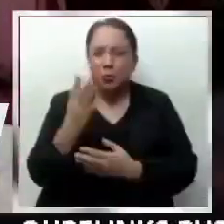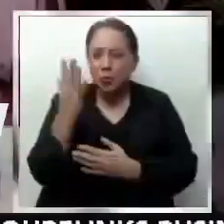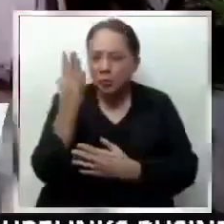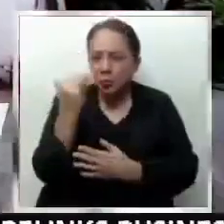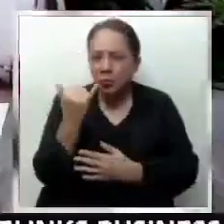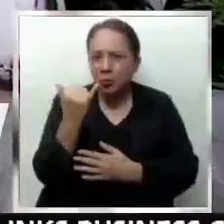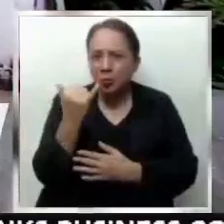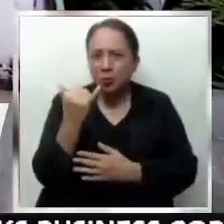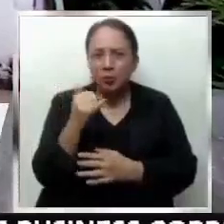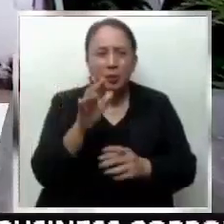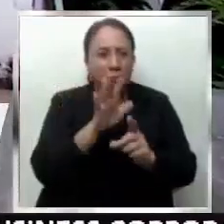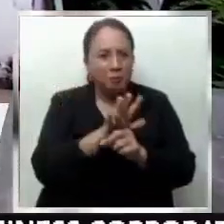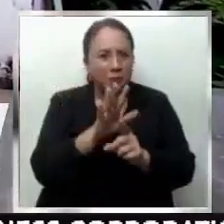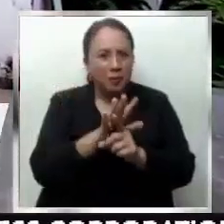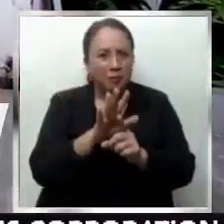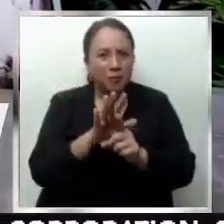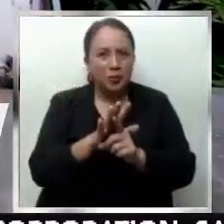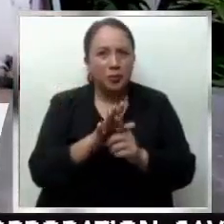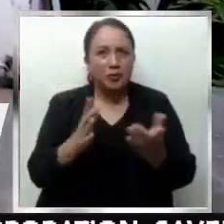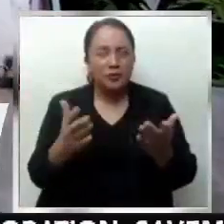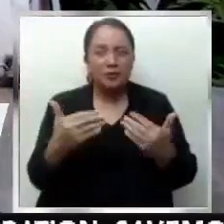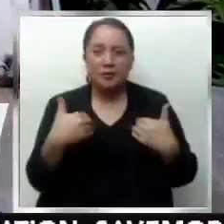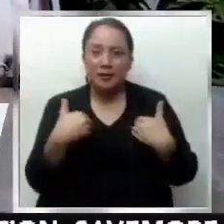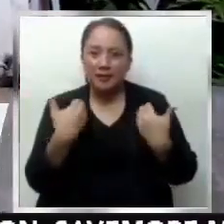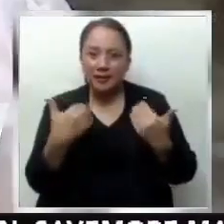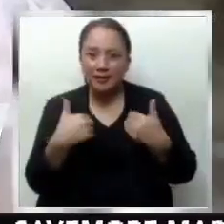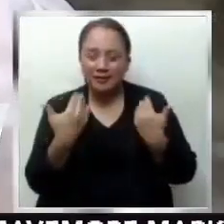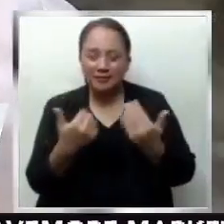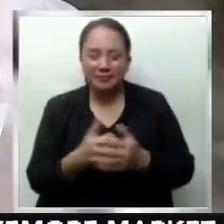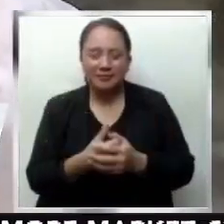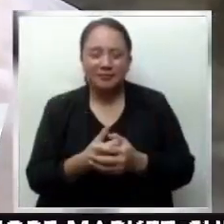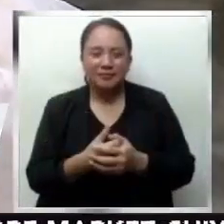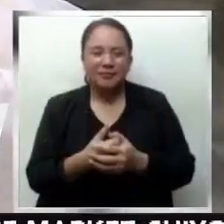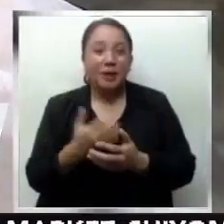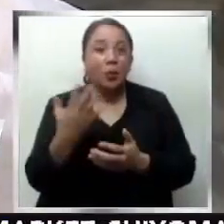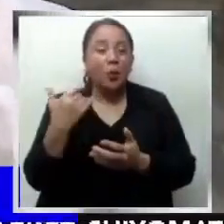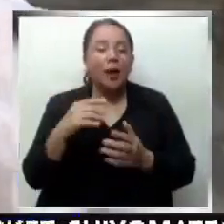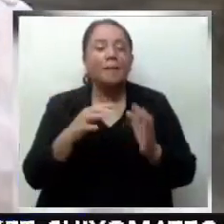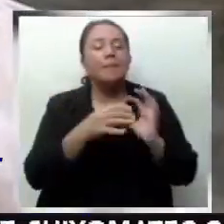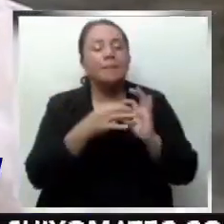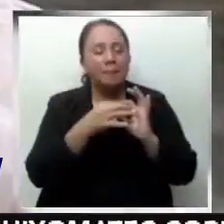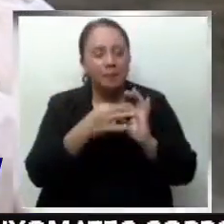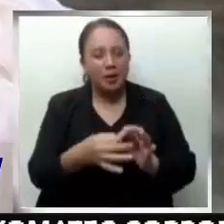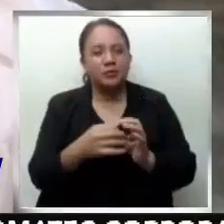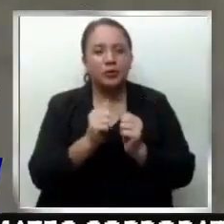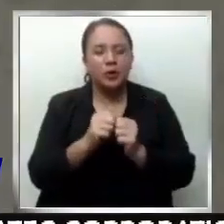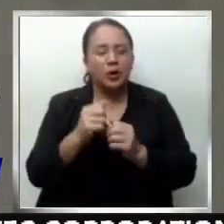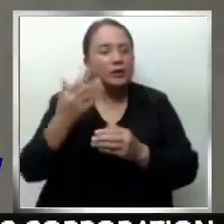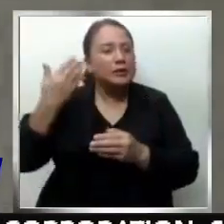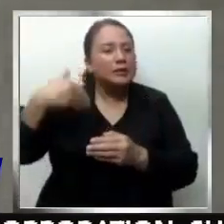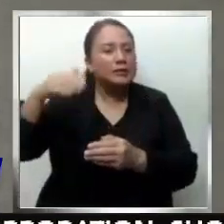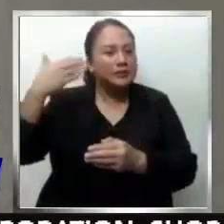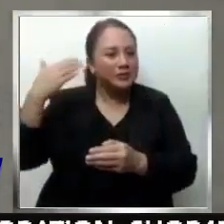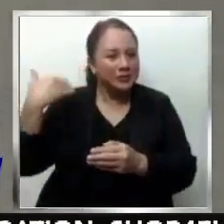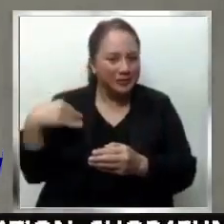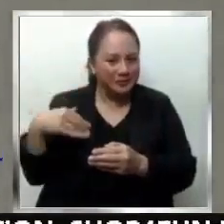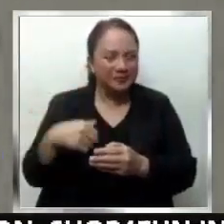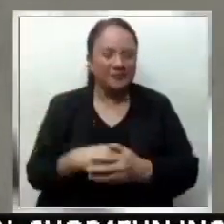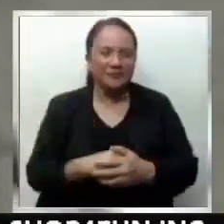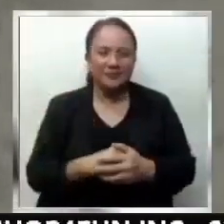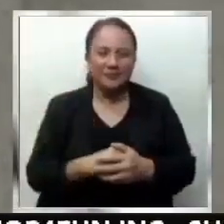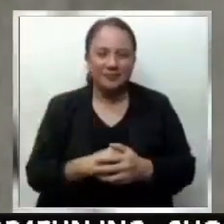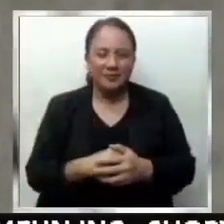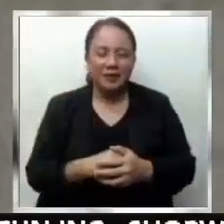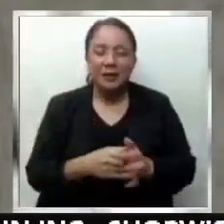rin ito sa mga Gen Z? It's part of our history and it's our, yes, our identity. Minsan,